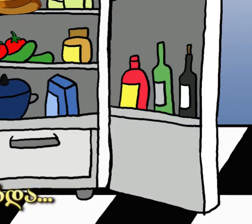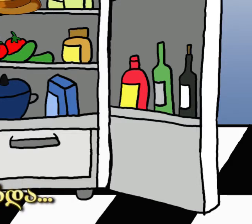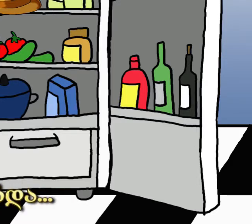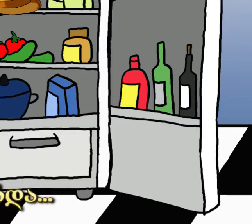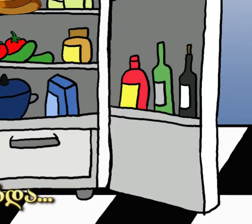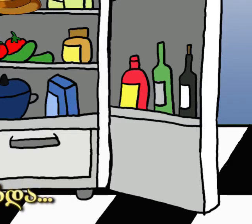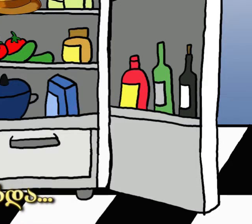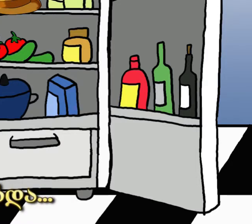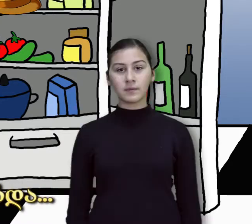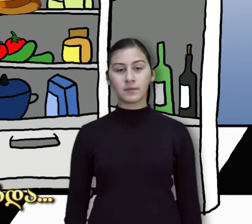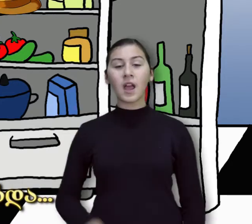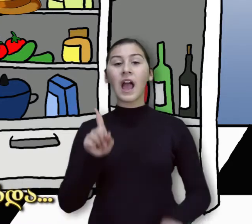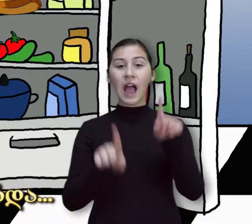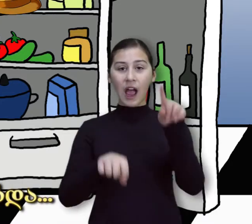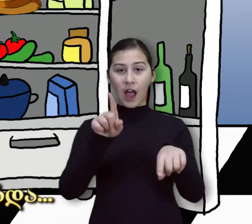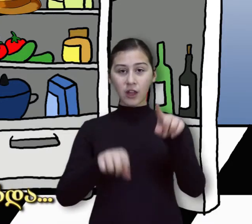და მერე კარადაში ეძებდა.